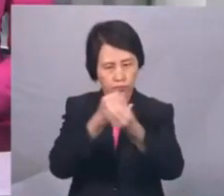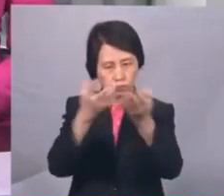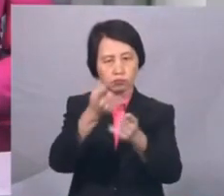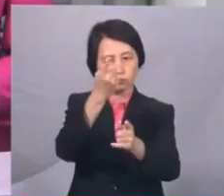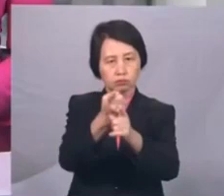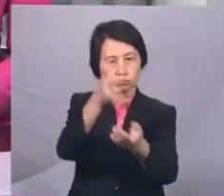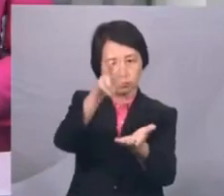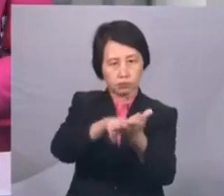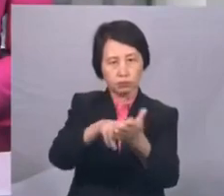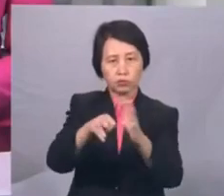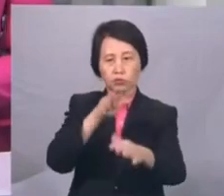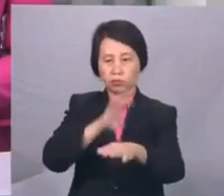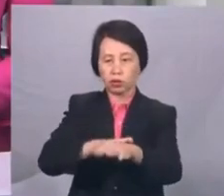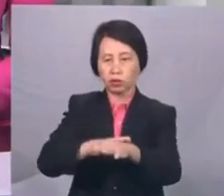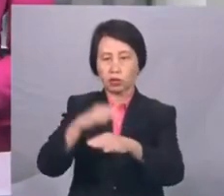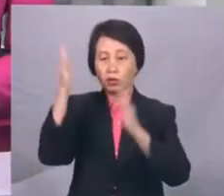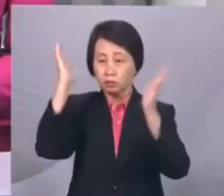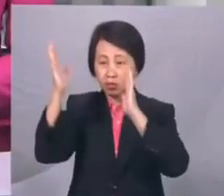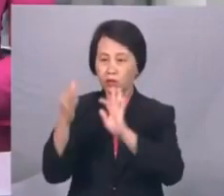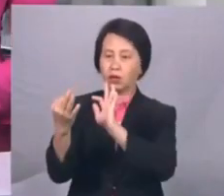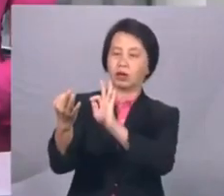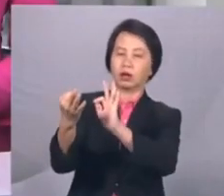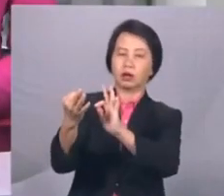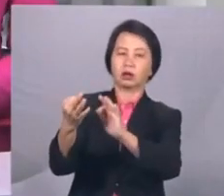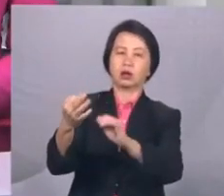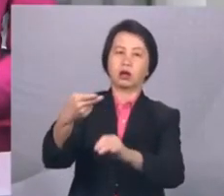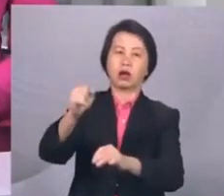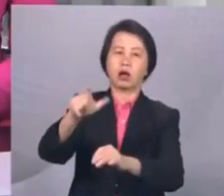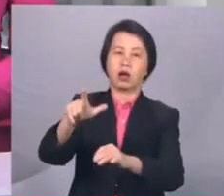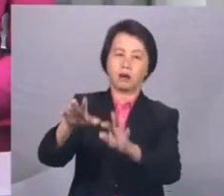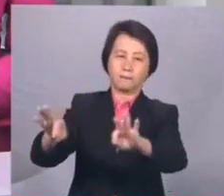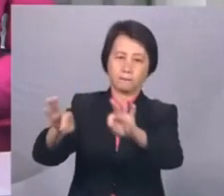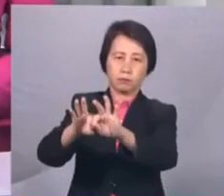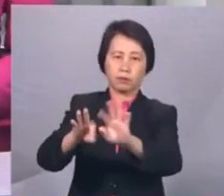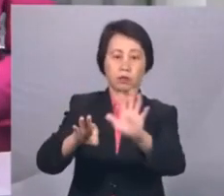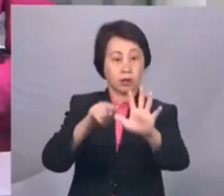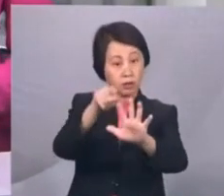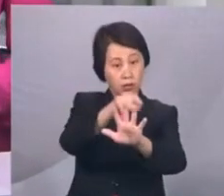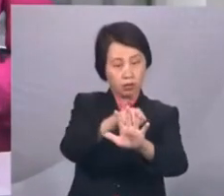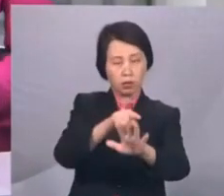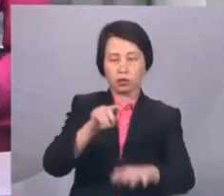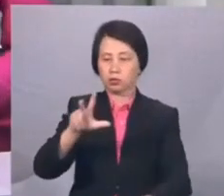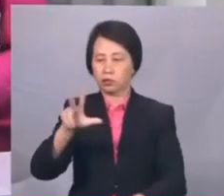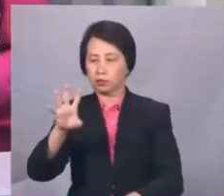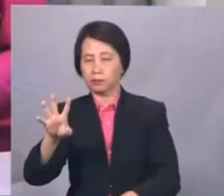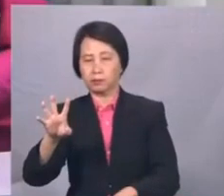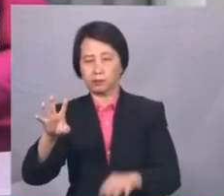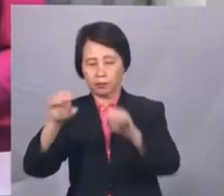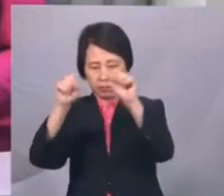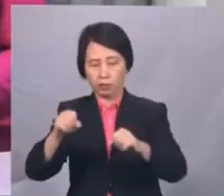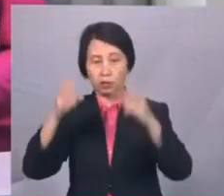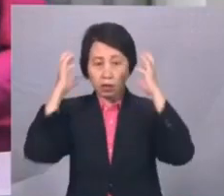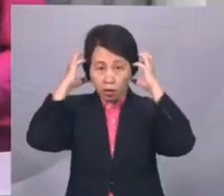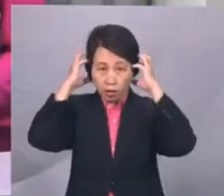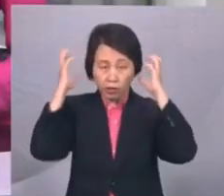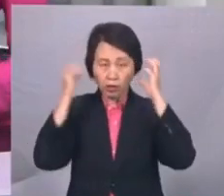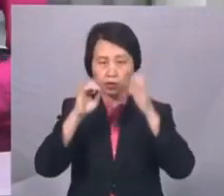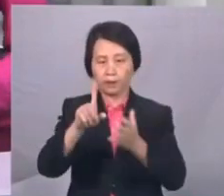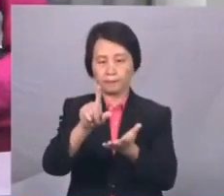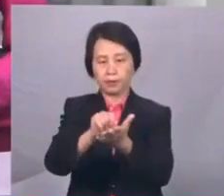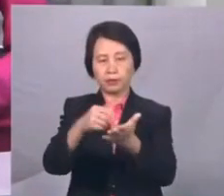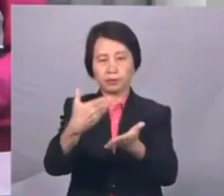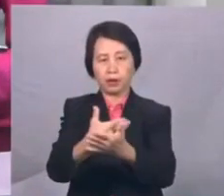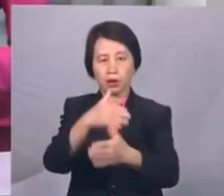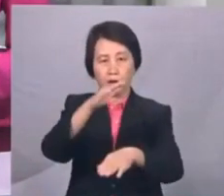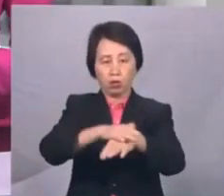Shahih Terutama ketika negara berdepan peristiwa penting merangkumi Dimas saluran TV 34ccm Radio dan media baharu